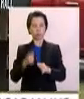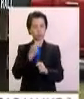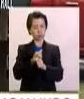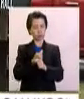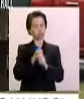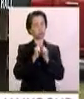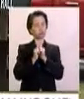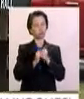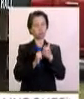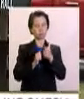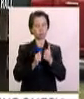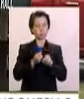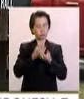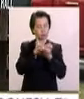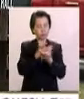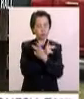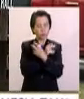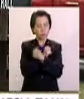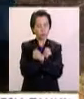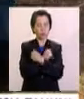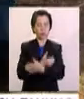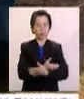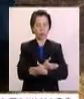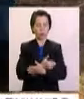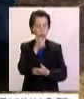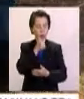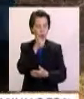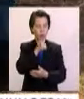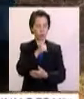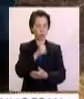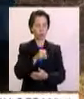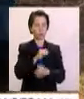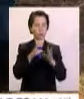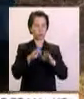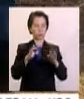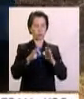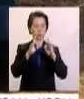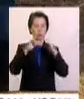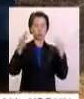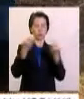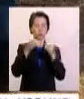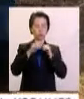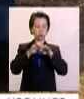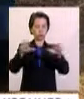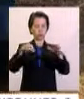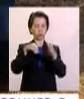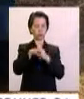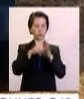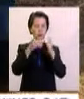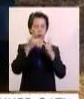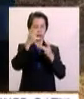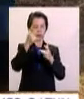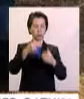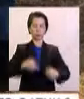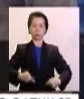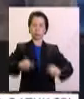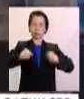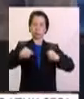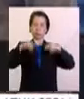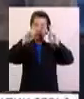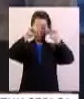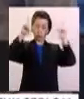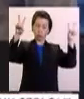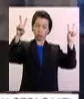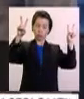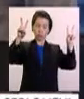bersatu mencurahkan kasih sayang kepada anak perempuan mereka, Malin. Kisah keluarga ini tular di media sosial kerana hidup dengan